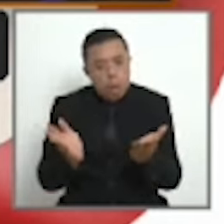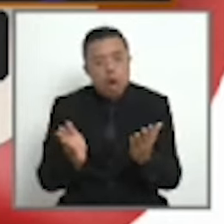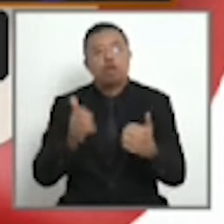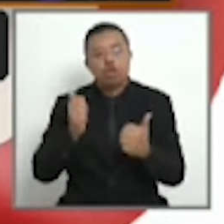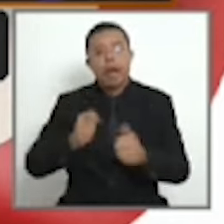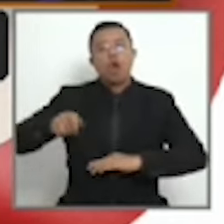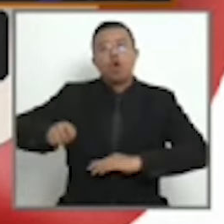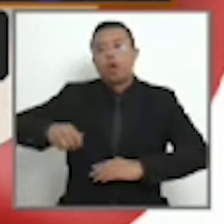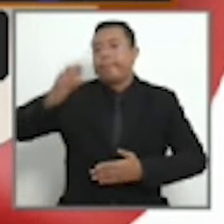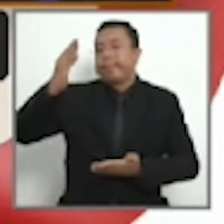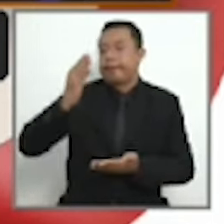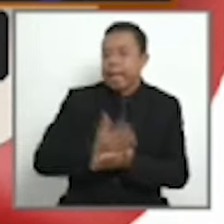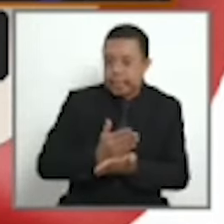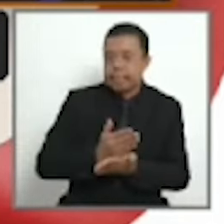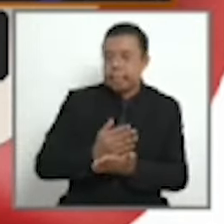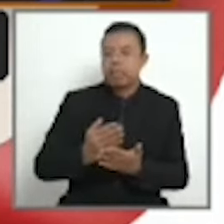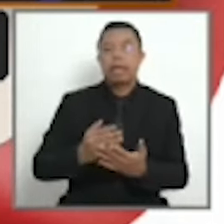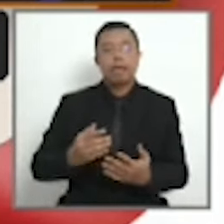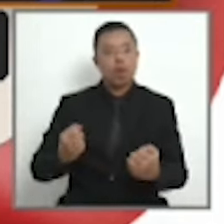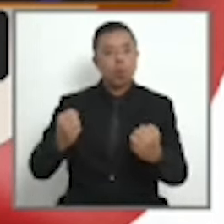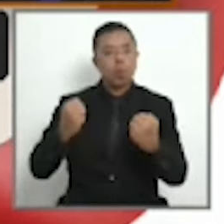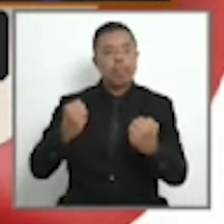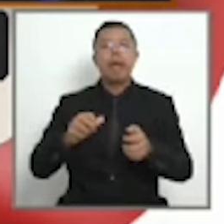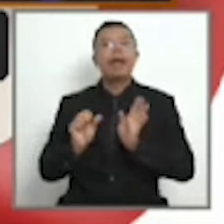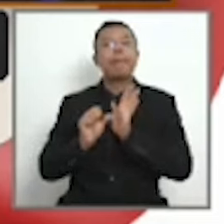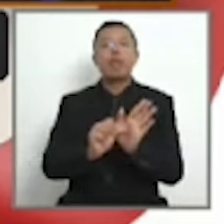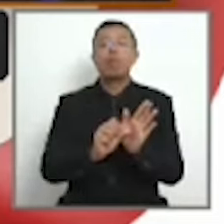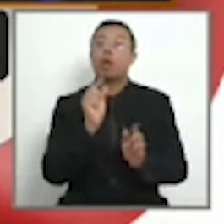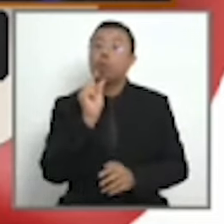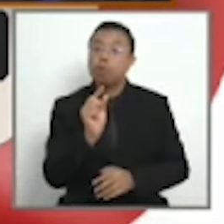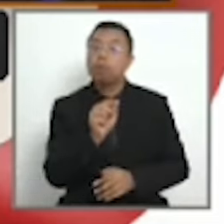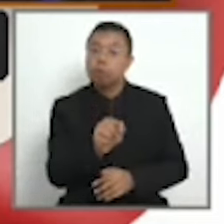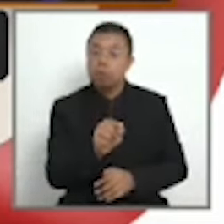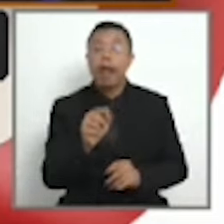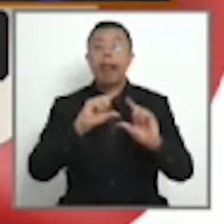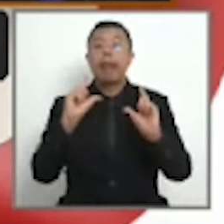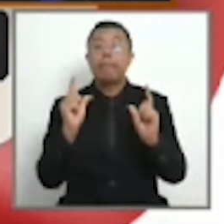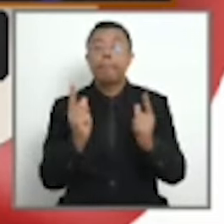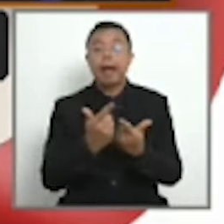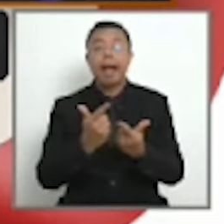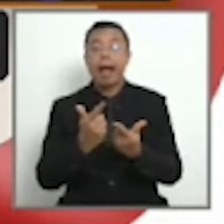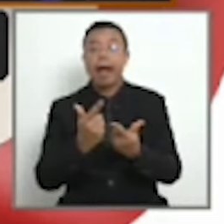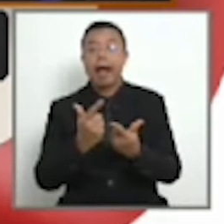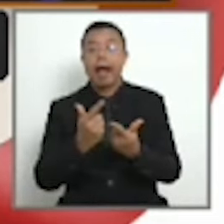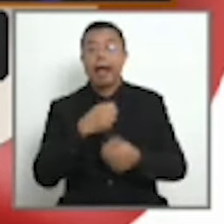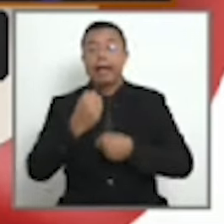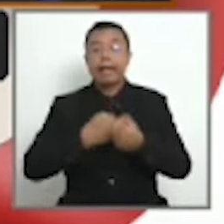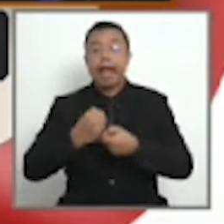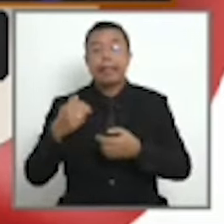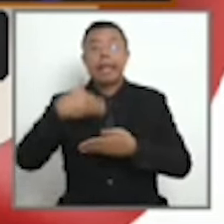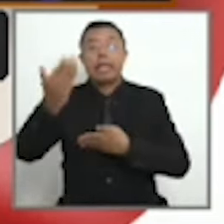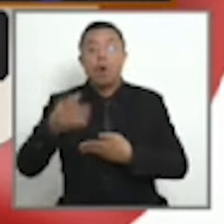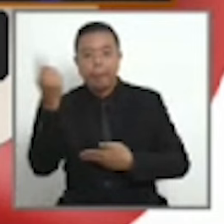penegakan hukum yang sekuat-kuatnya dan bantuan kepada eh lembaga-lembaga event non